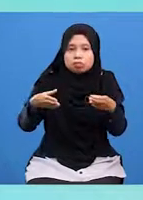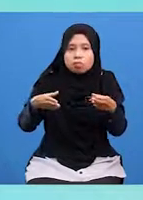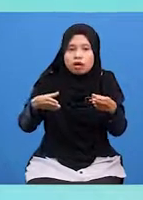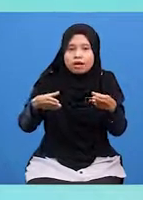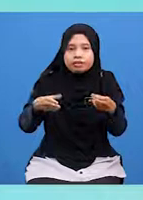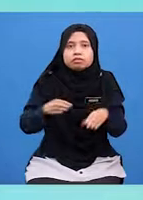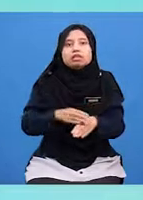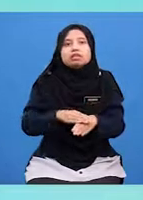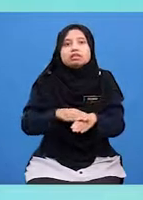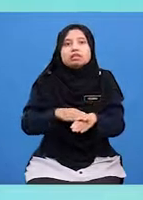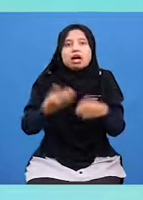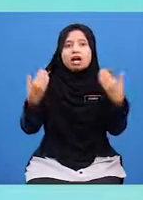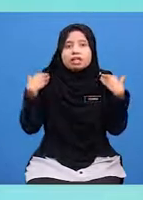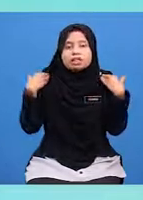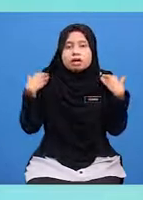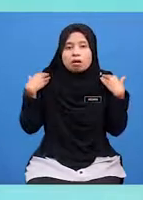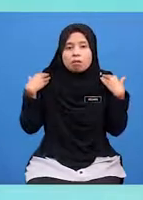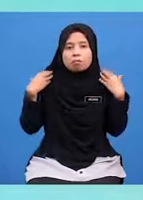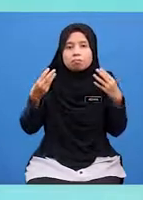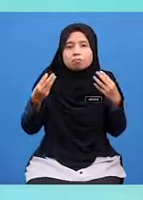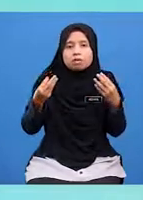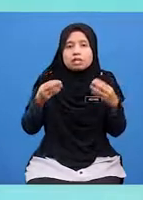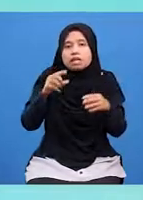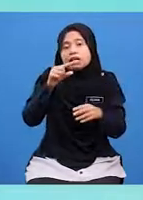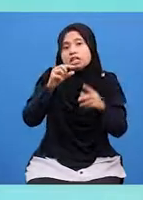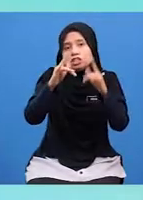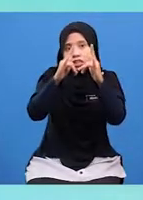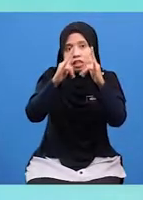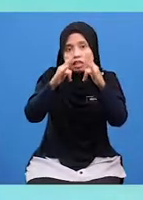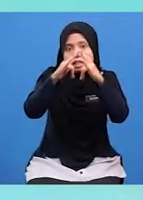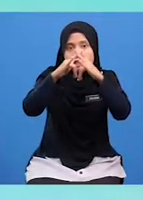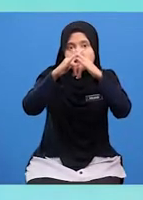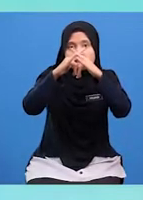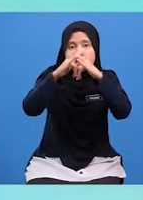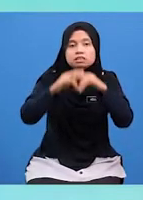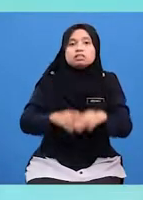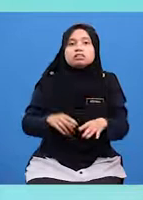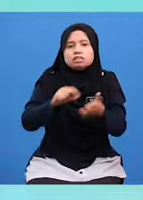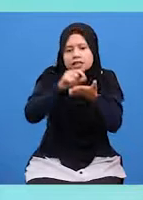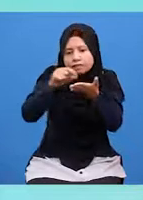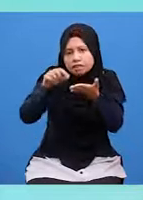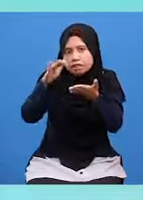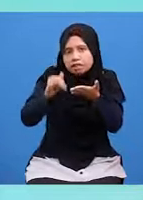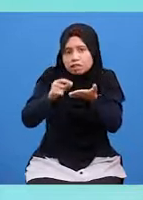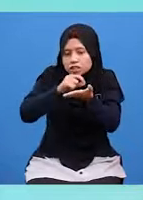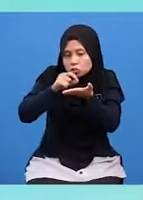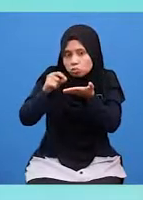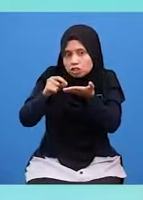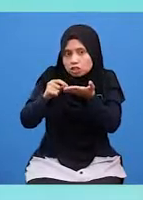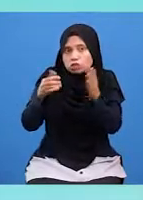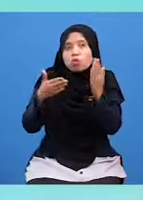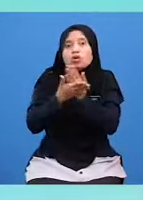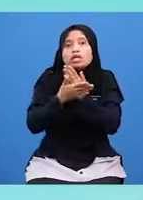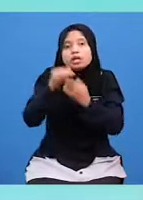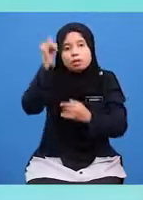batu, kewujudan gereja besar seperti St. Sophia dan juga catatan yang dirakamkan oleh Ibnu